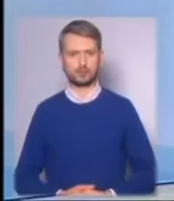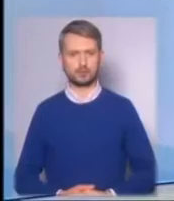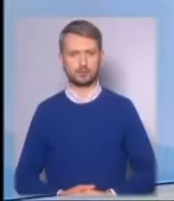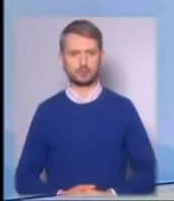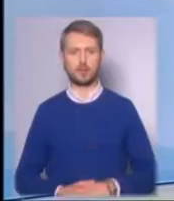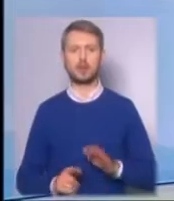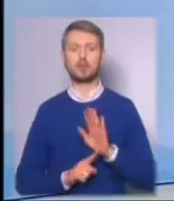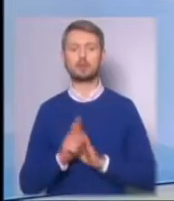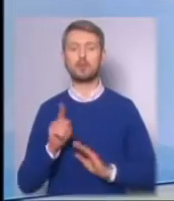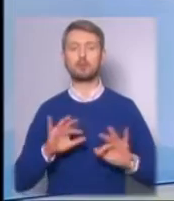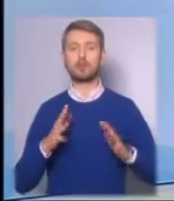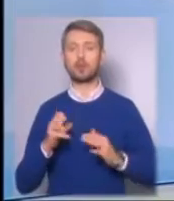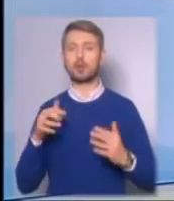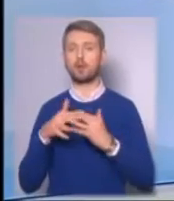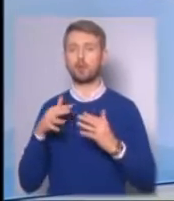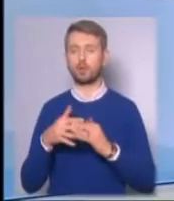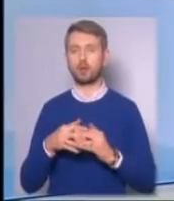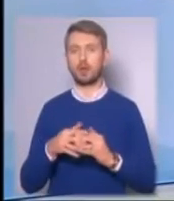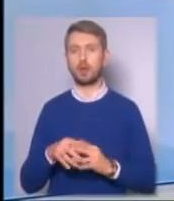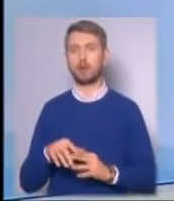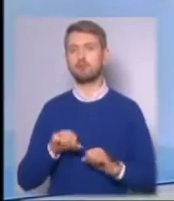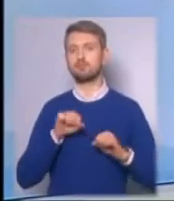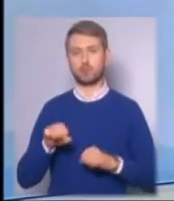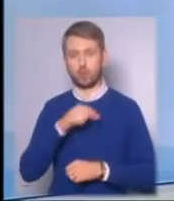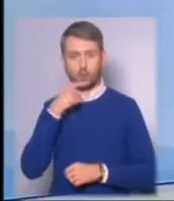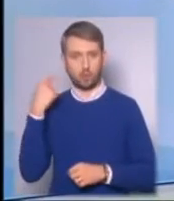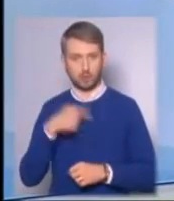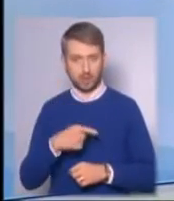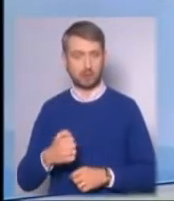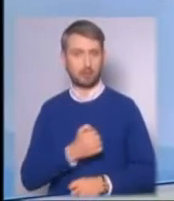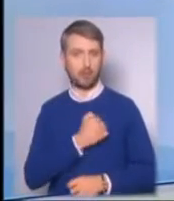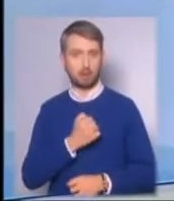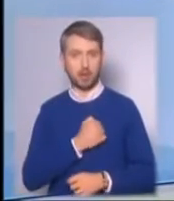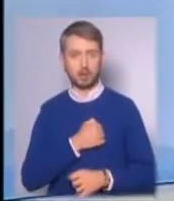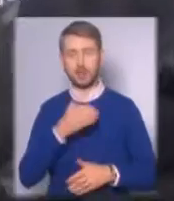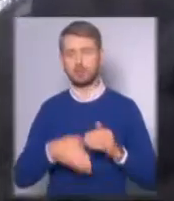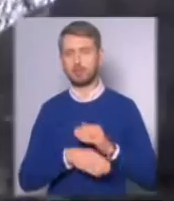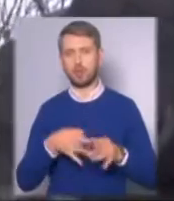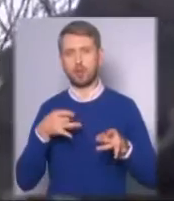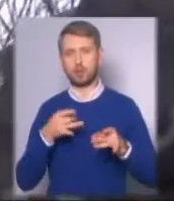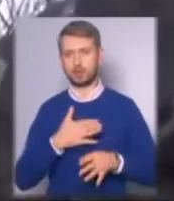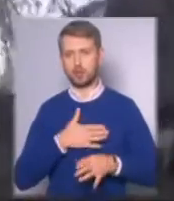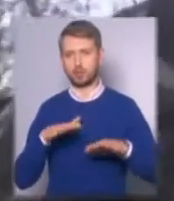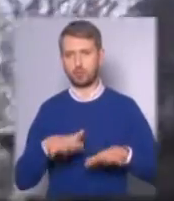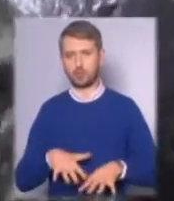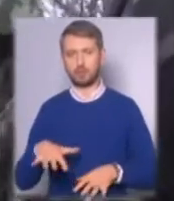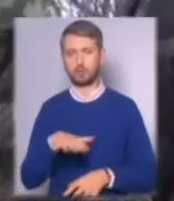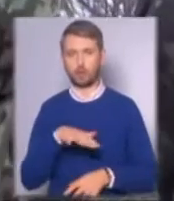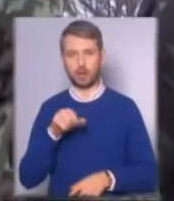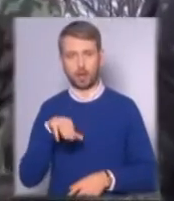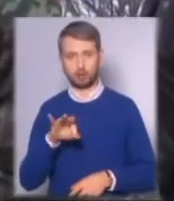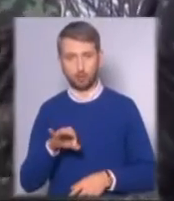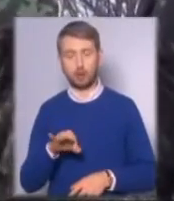Але спочатку до подій на фронті. Проросійські найманці не припиняють обстріли наших позицій в зоні проведення АТО. Впродовж минулої доби